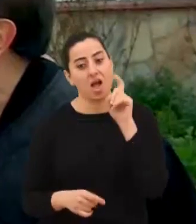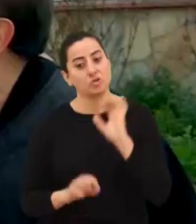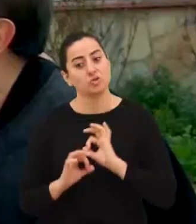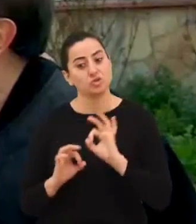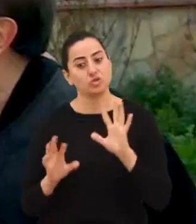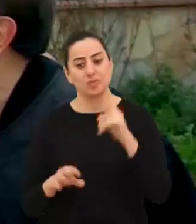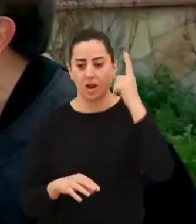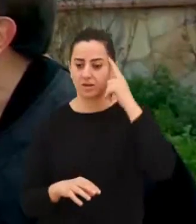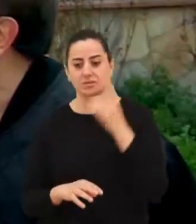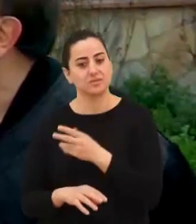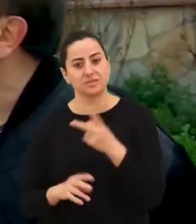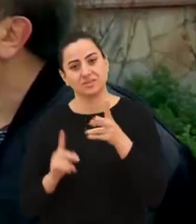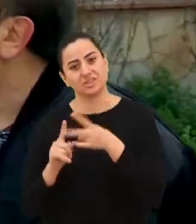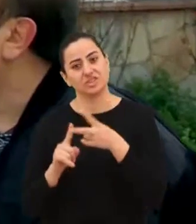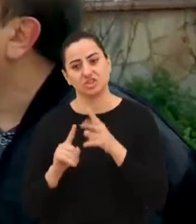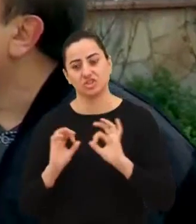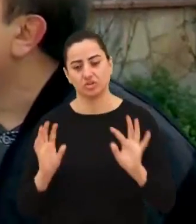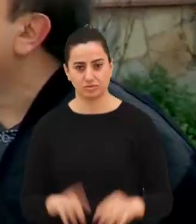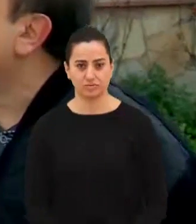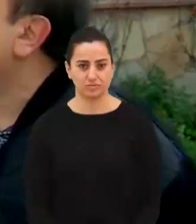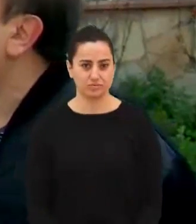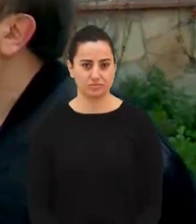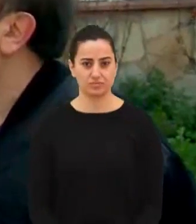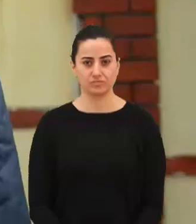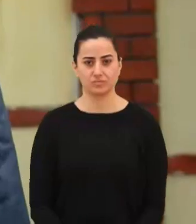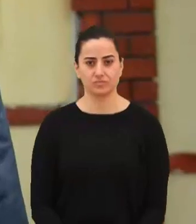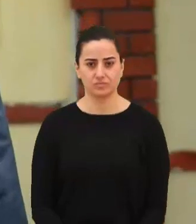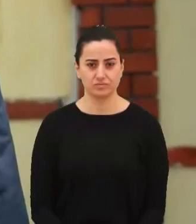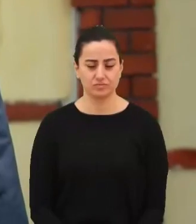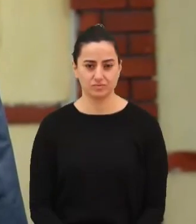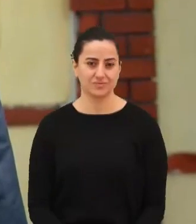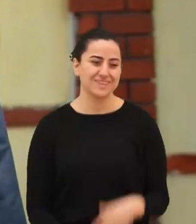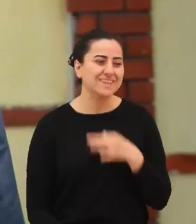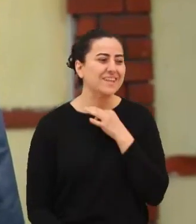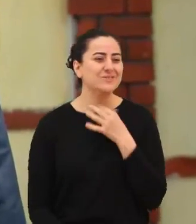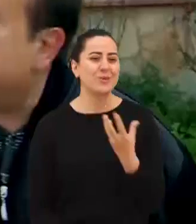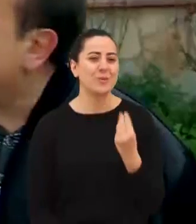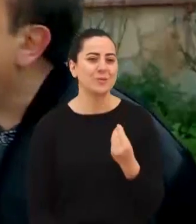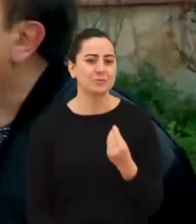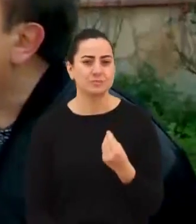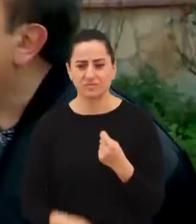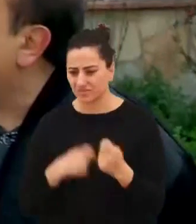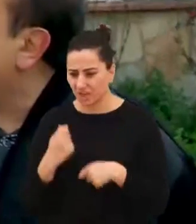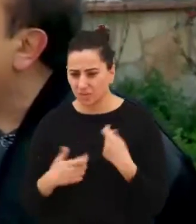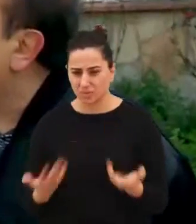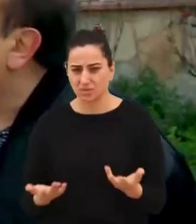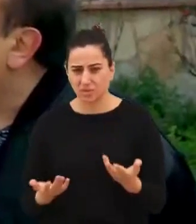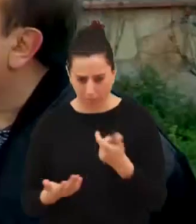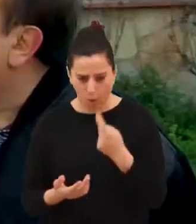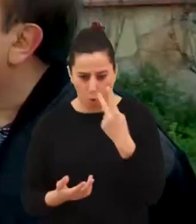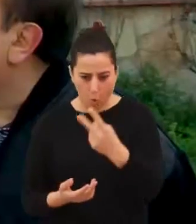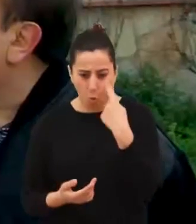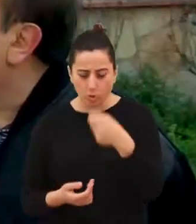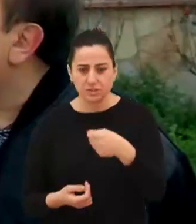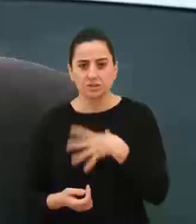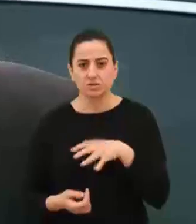IQ testinde ikinci çıkarsın, bravo. Bu nedir ya? Çok teşekkürler, itibar ediyorsunuz efendim. Saçma saçma konuşma Şükrü, herhalde para dolu